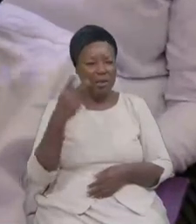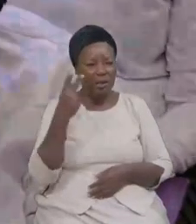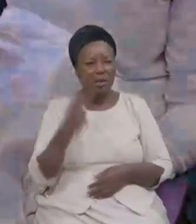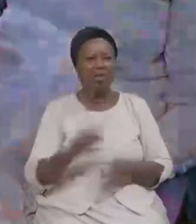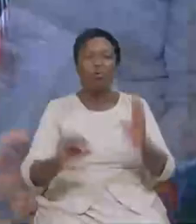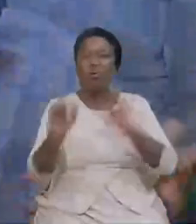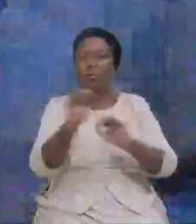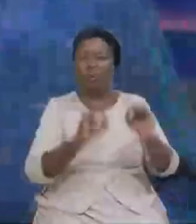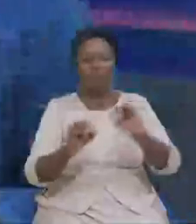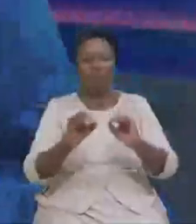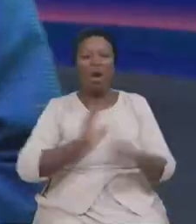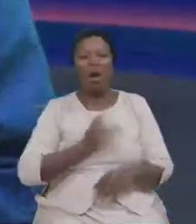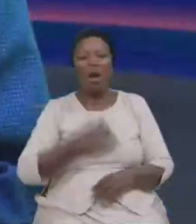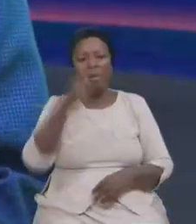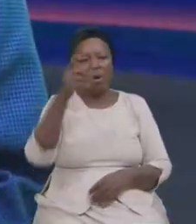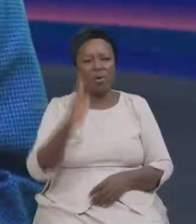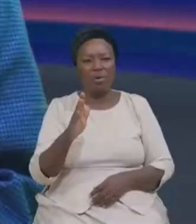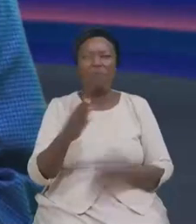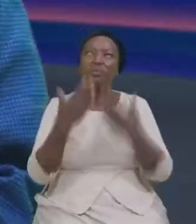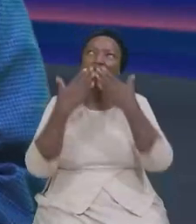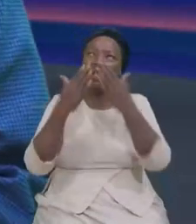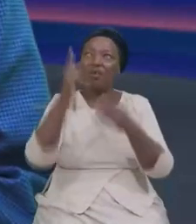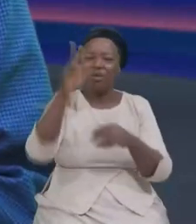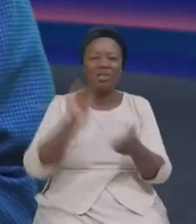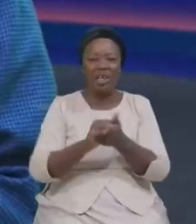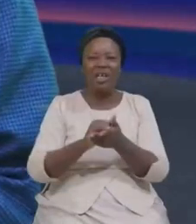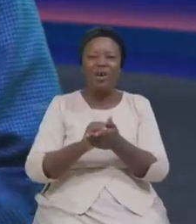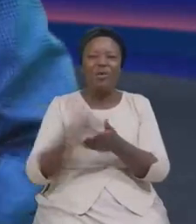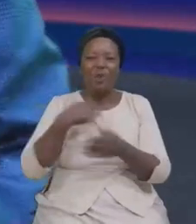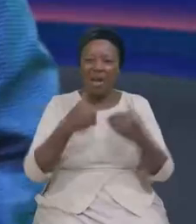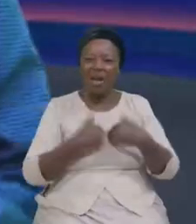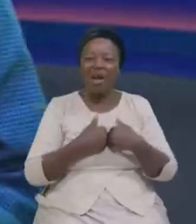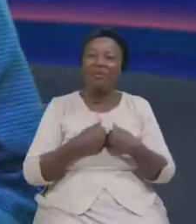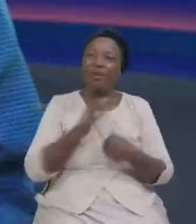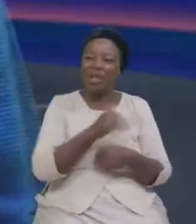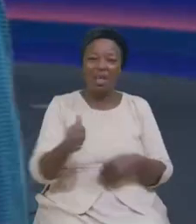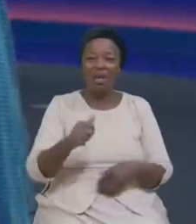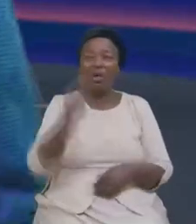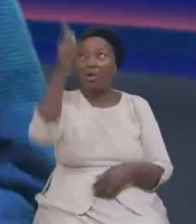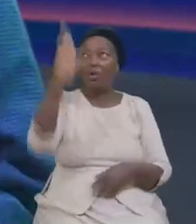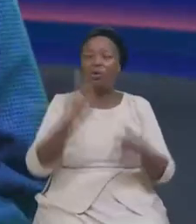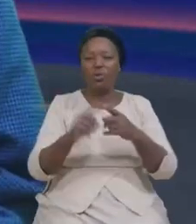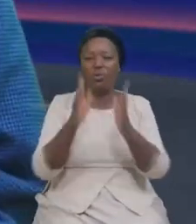Dieu, n'exerceras-tu, Dieu merci, nous avons Dieu à qui invoquer. Dieu merci,